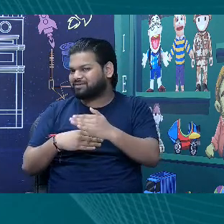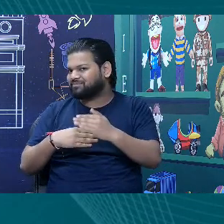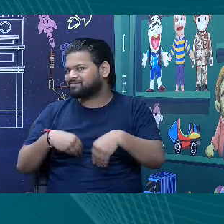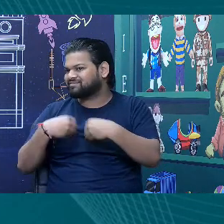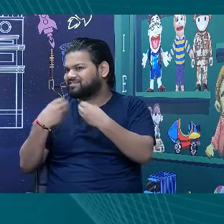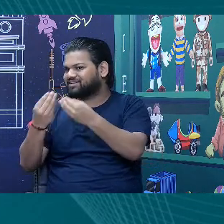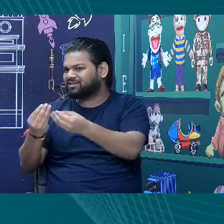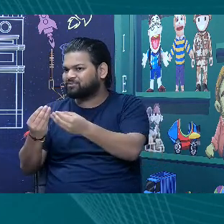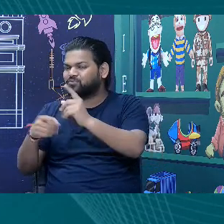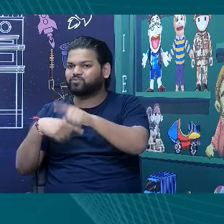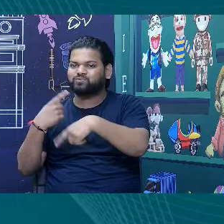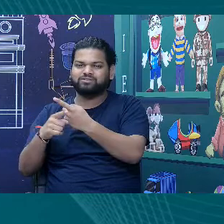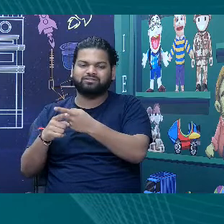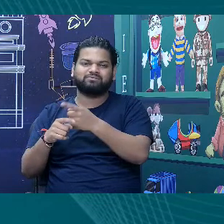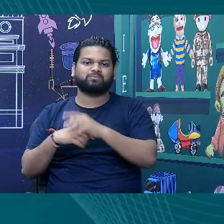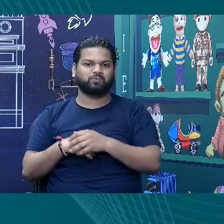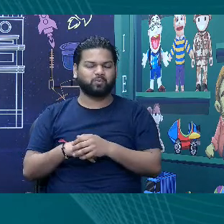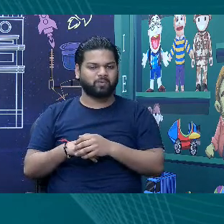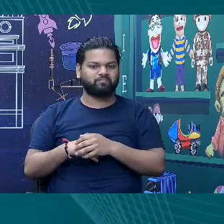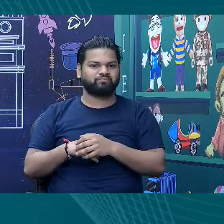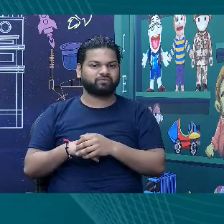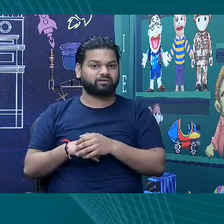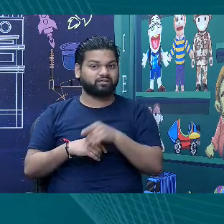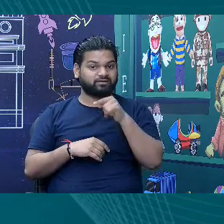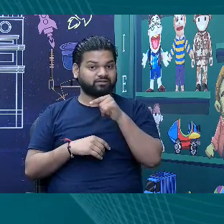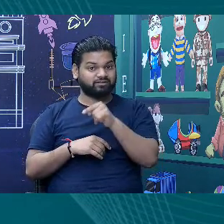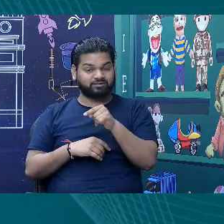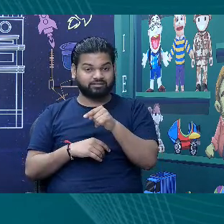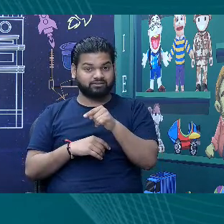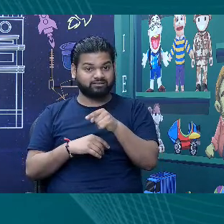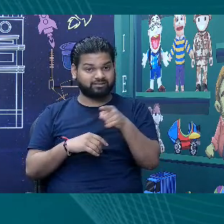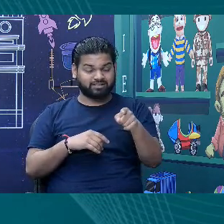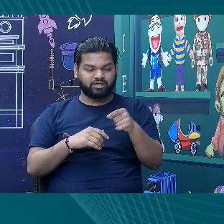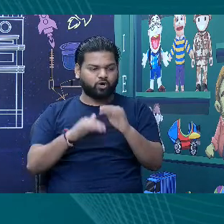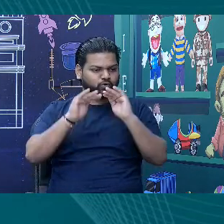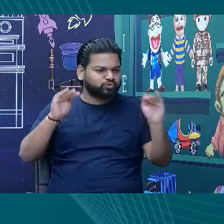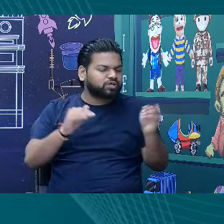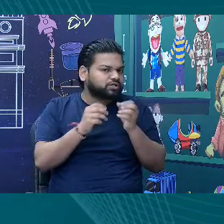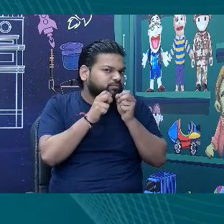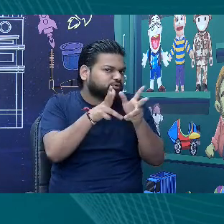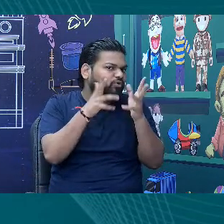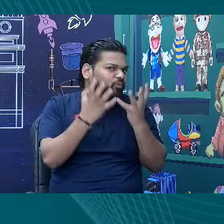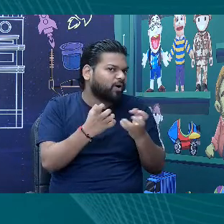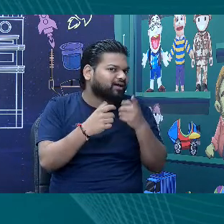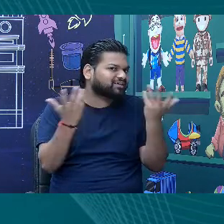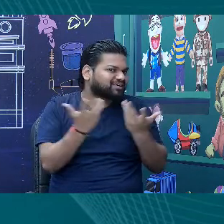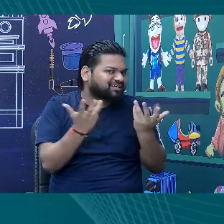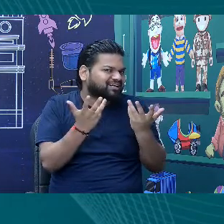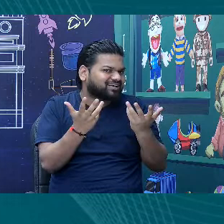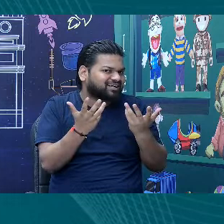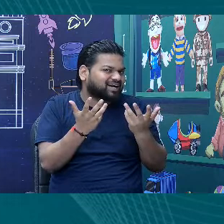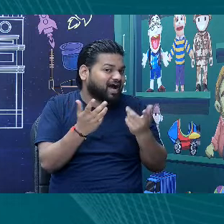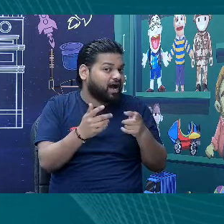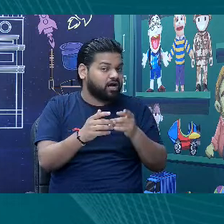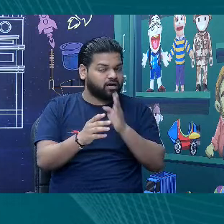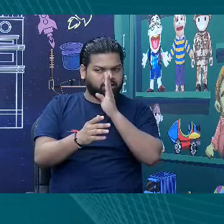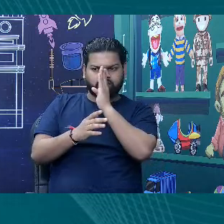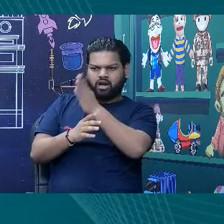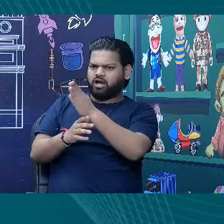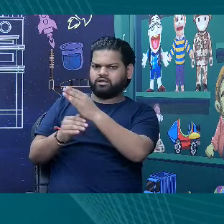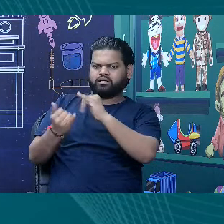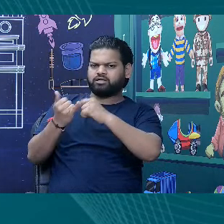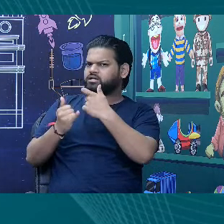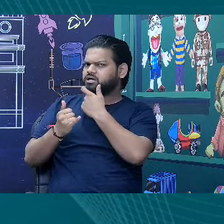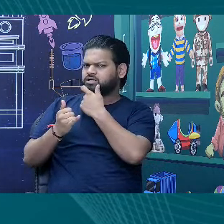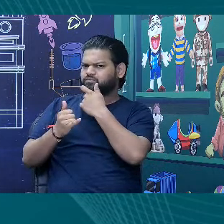यहाँ पे कैंगा ने डायरेक्टली डॉक्टर हॉकिंग को विजिट नहीं किया, उन्होंने पहले अपॉइंटमेंट लिया. तो अपॉइंटमेंट क्या होता है, क्या आप लोगों को मालूम